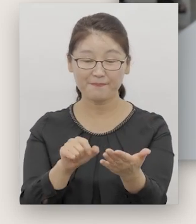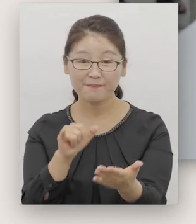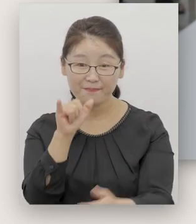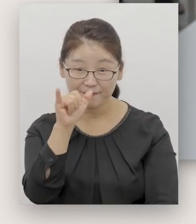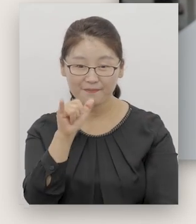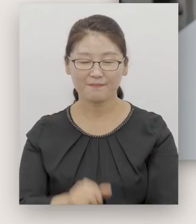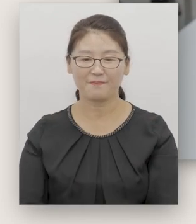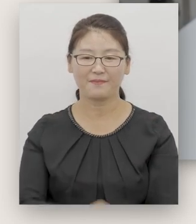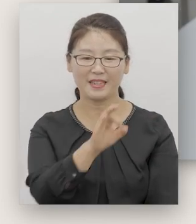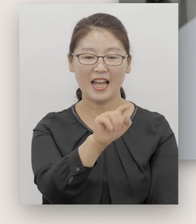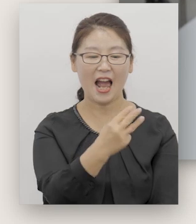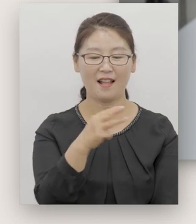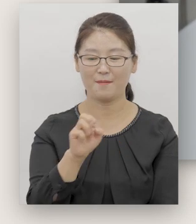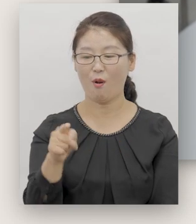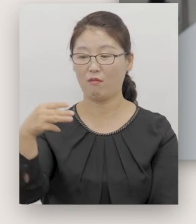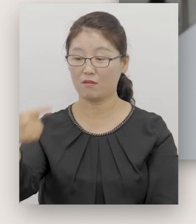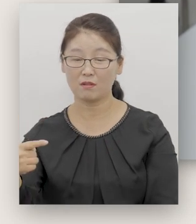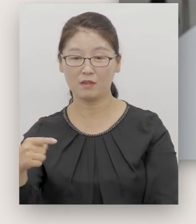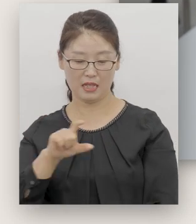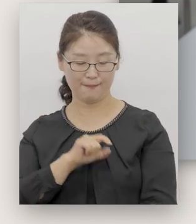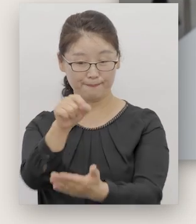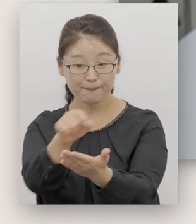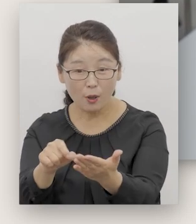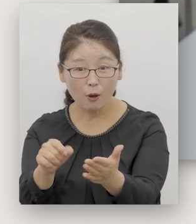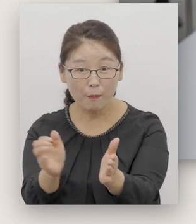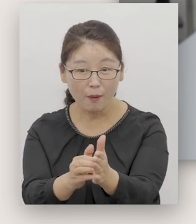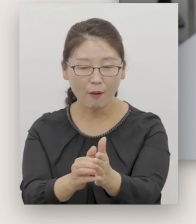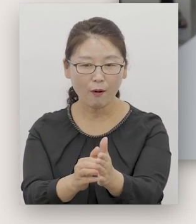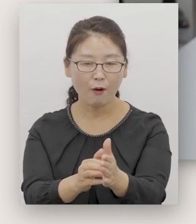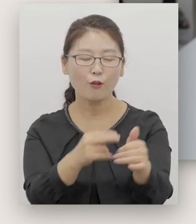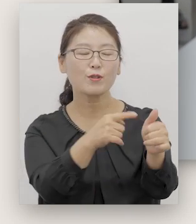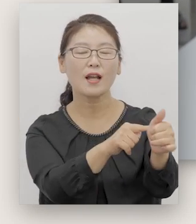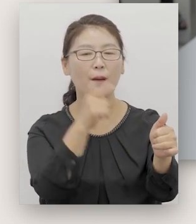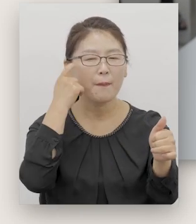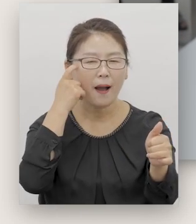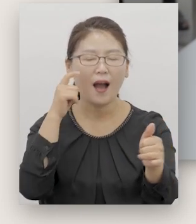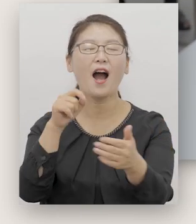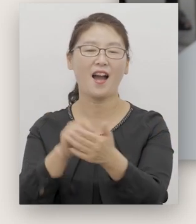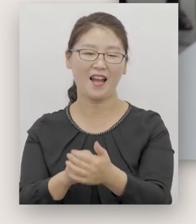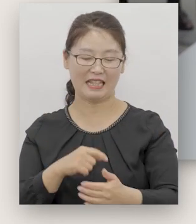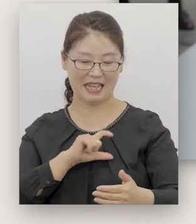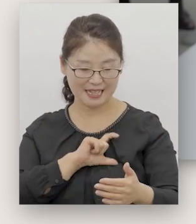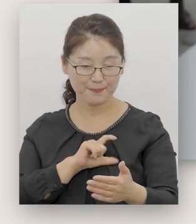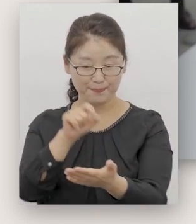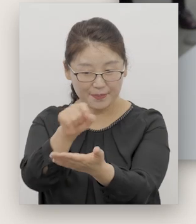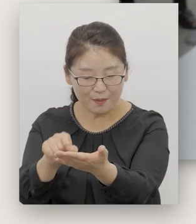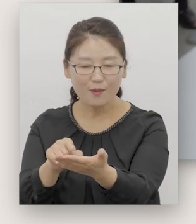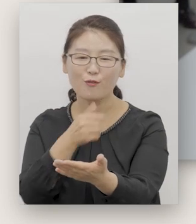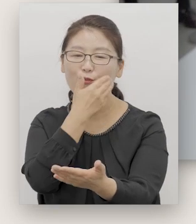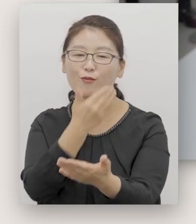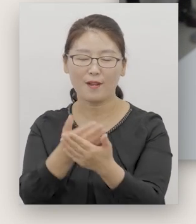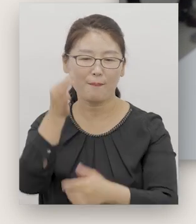저기서 이제 알머트라는 서명을 함으로써 이 서명의 중요함에 대해서 뒷시장은 이제 깨닫게 됐고요. 그래서 여기